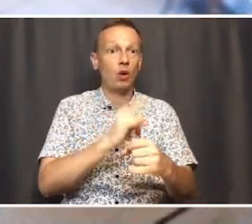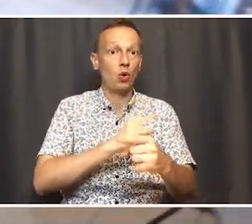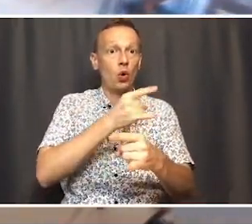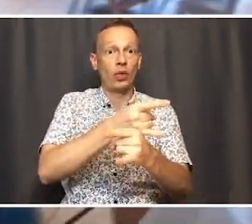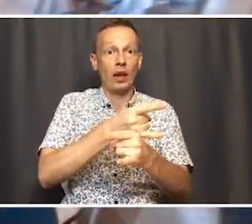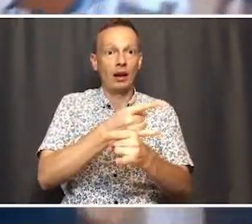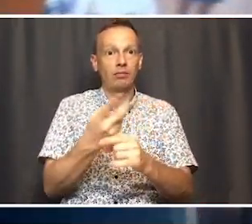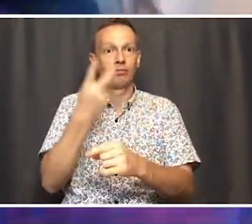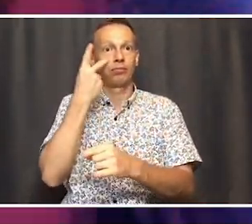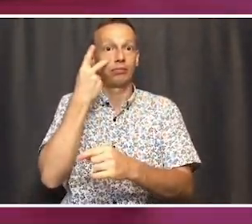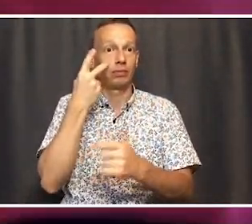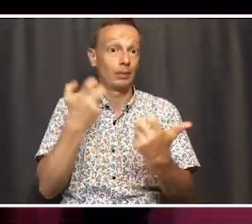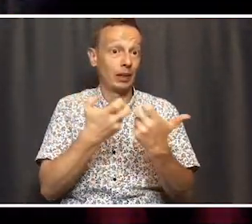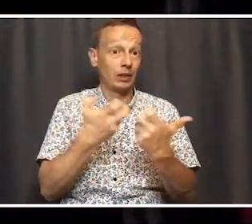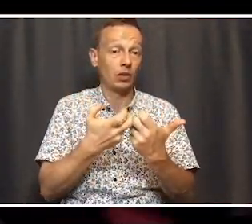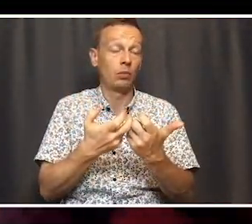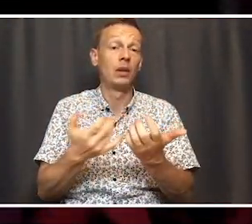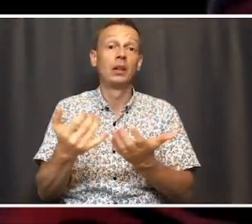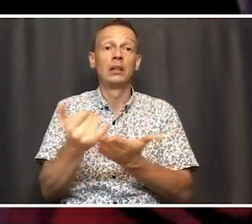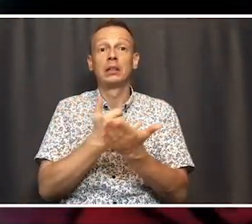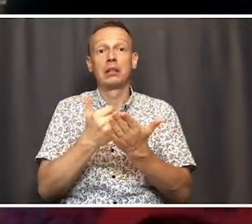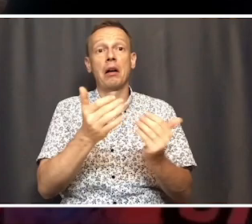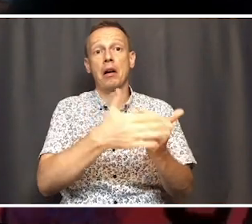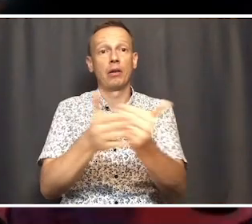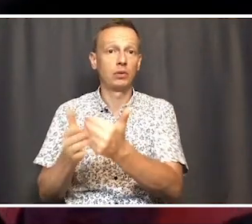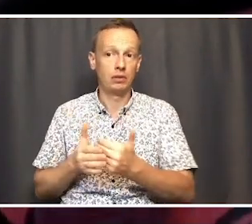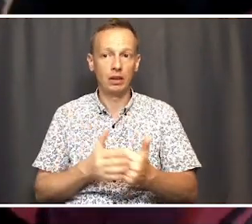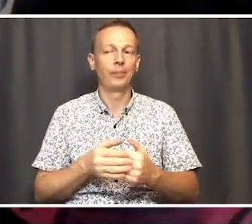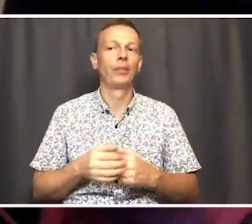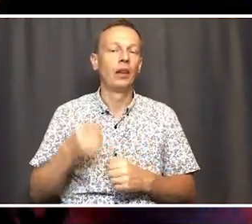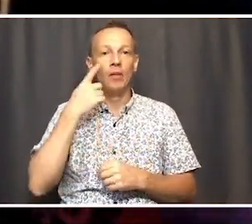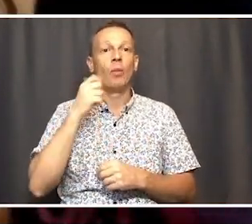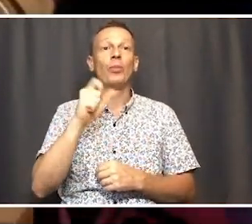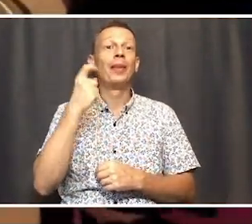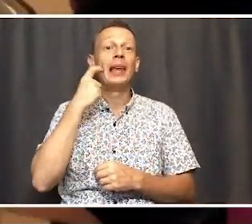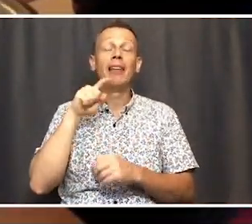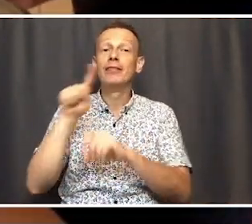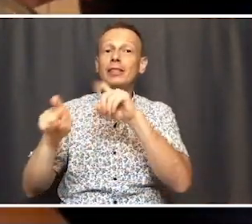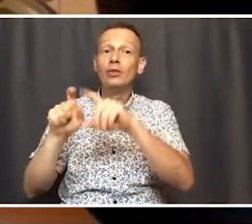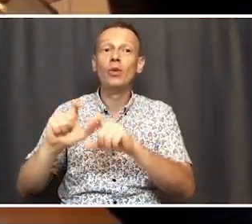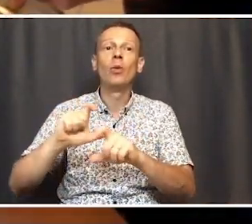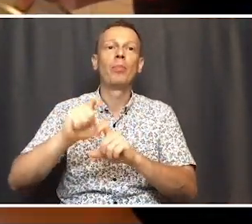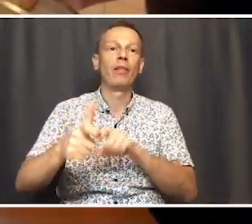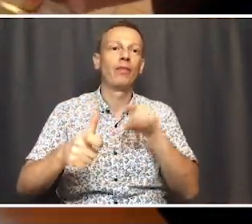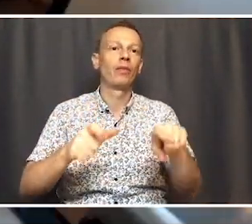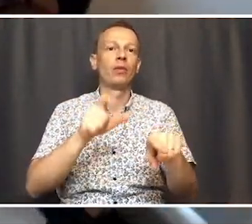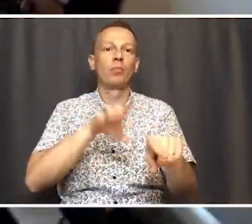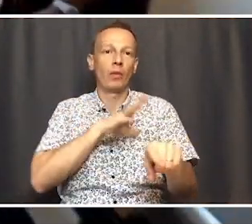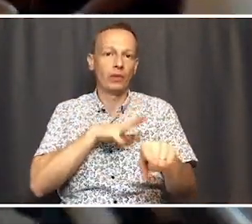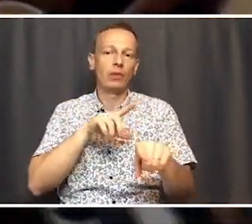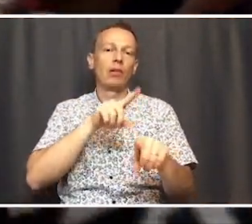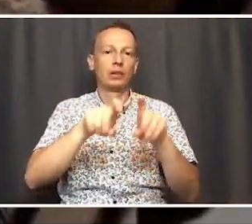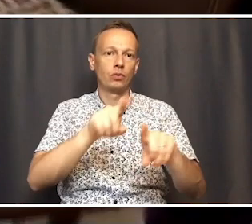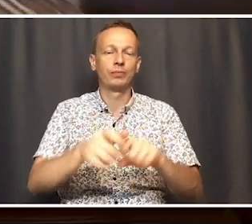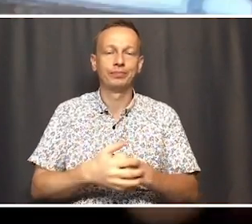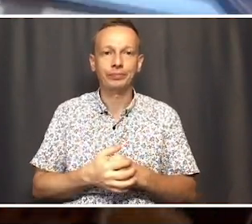des hôtels, de grands hôtels aux îles sous le vent. On écoute d'abord une élève suivie d'Olivier Edvin, qui est